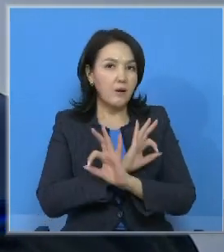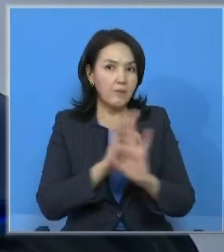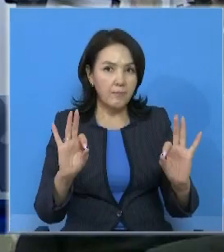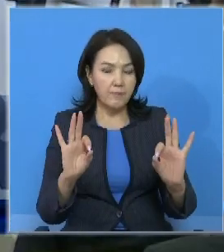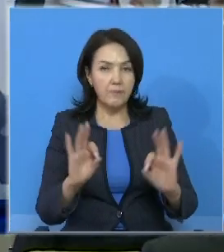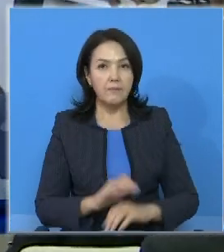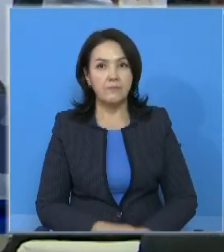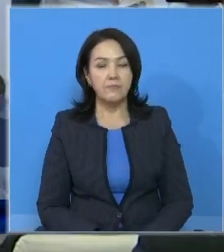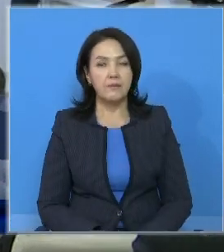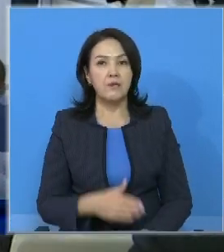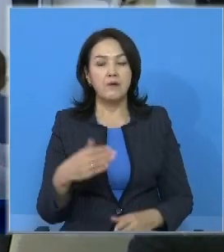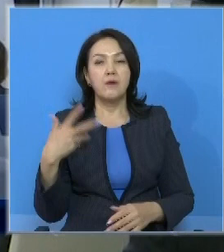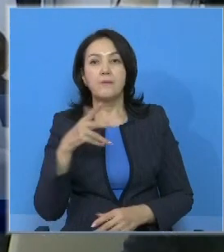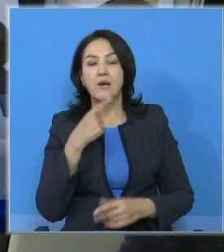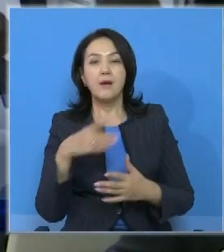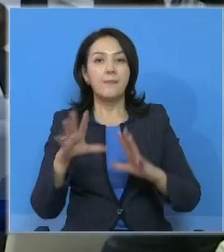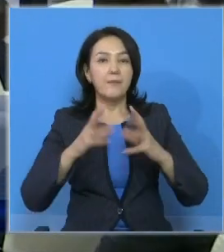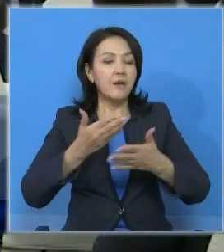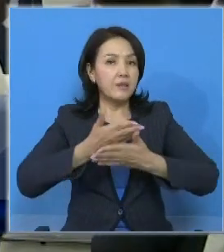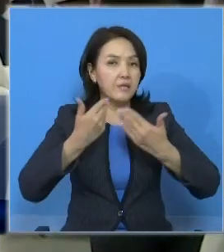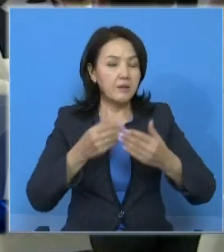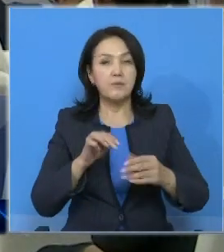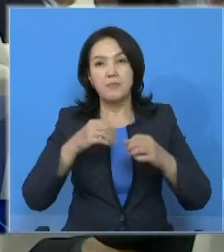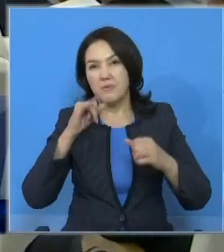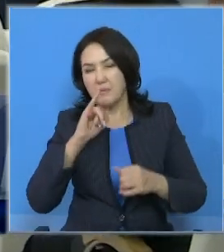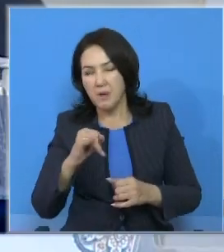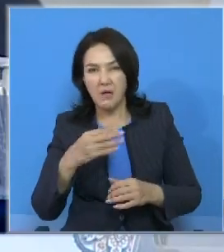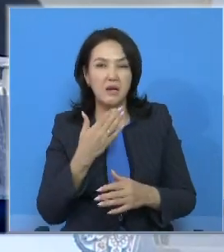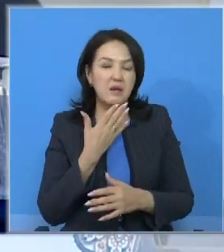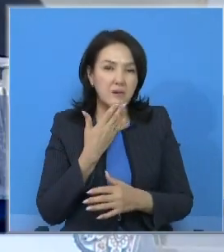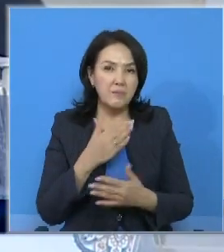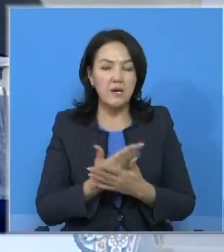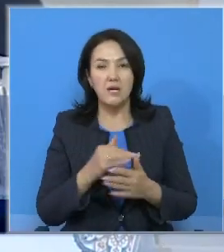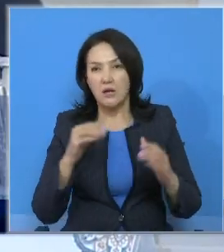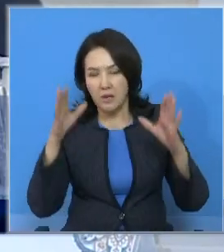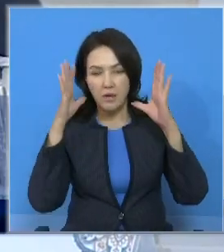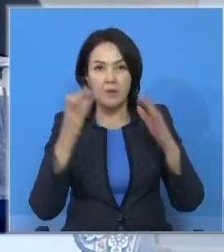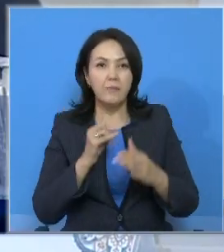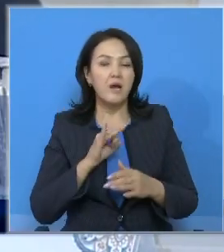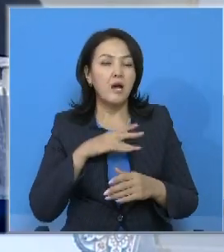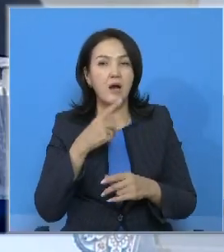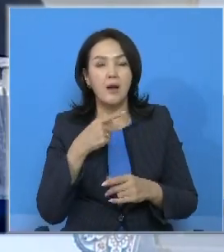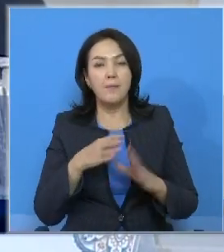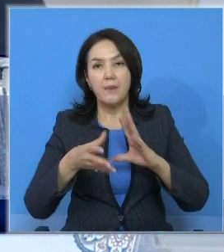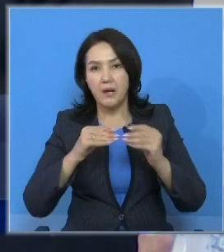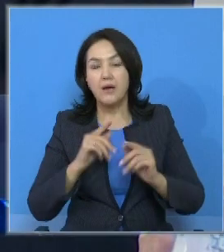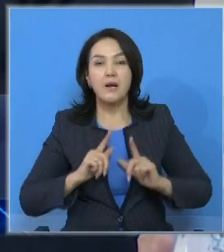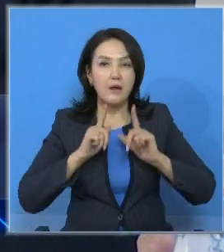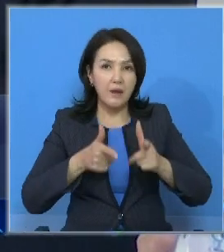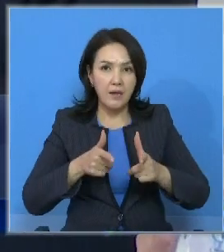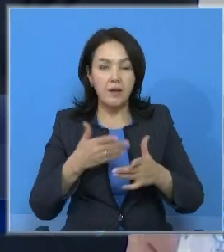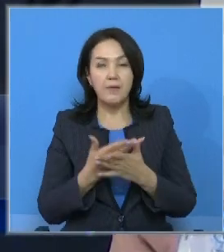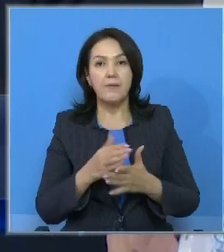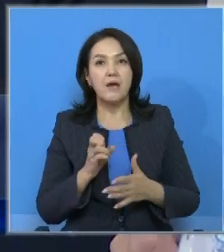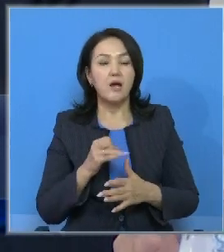уникальность. Тезис о том, что в мире нет плохих наций и плохих религий, отстаивал в своей речи председатель Совета общественного согласия при